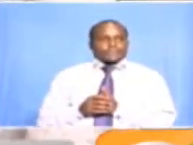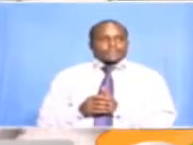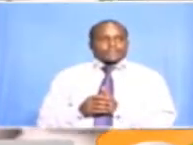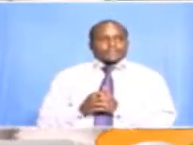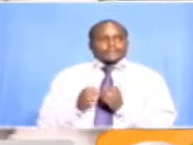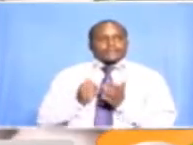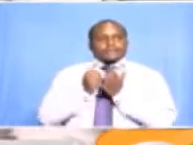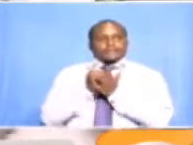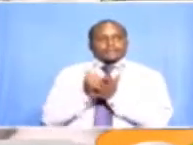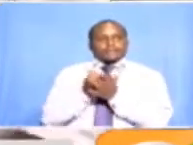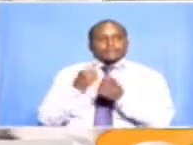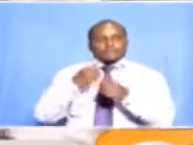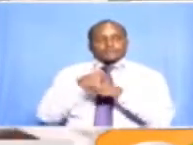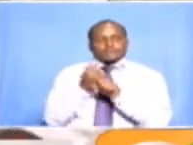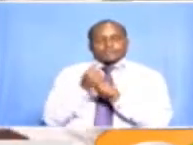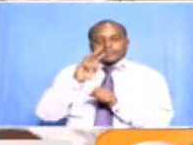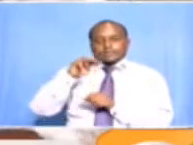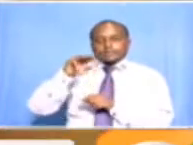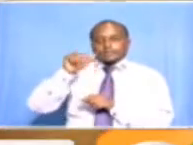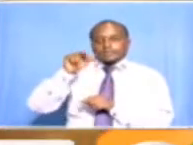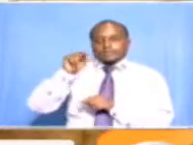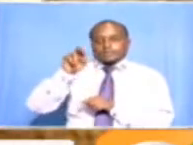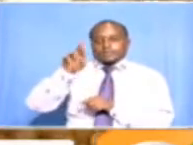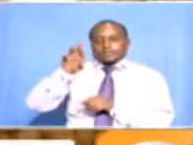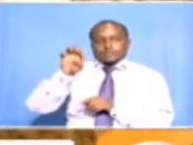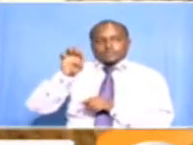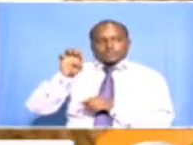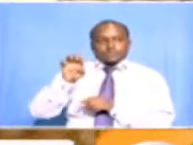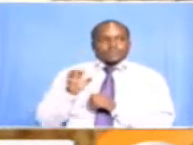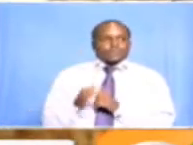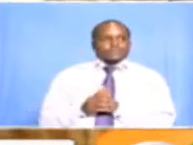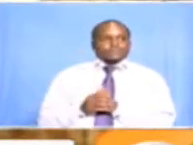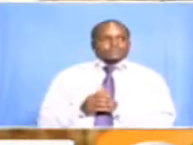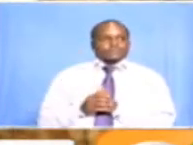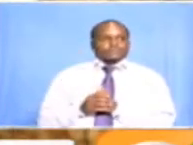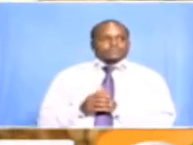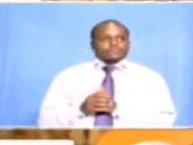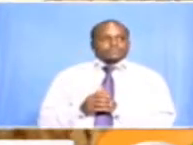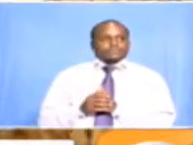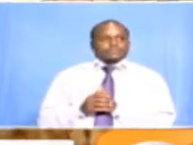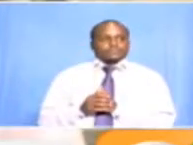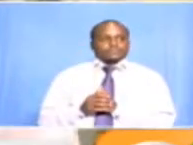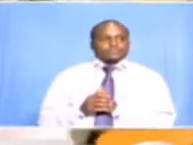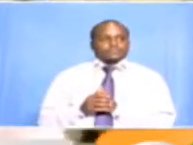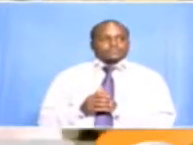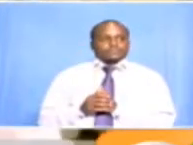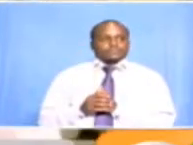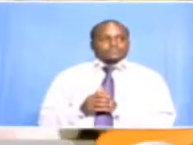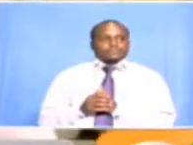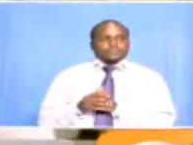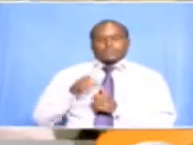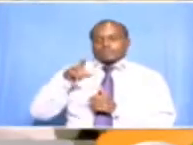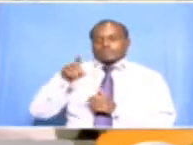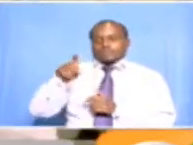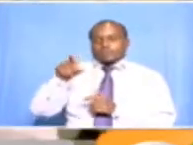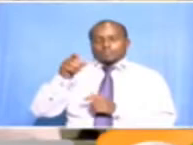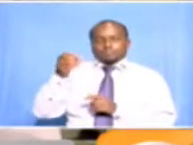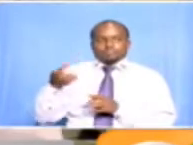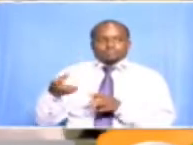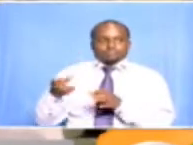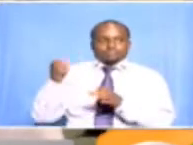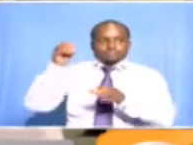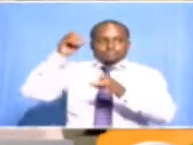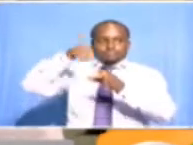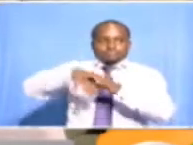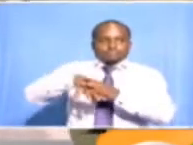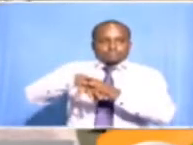ile mbolea wanaita worm tea. So tunaweka hizo worms ndani ya grow towers na